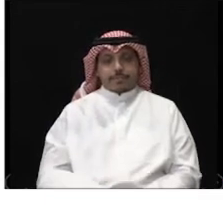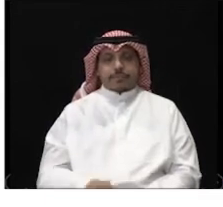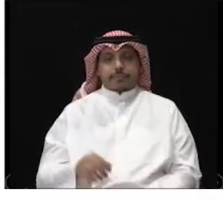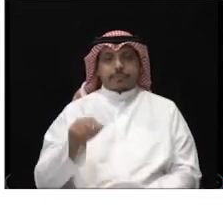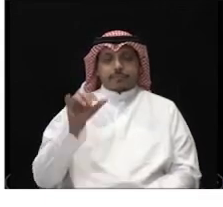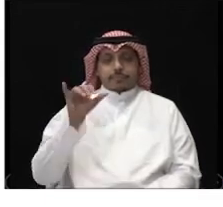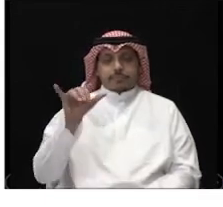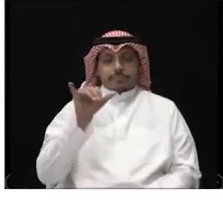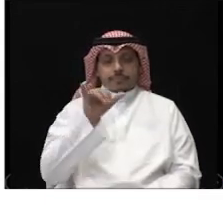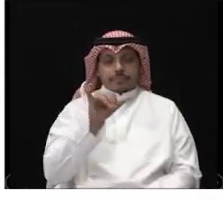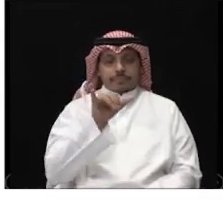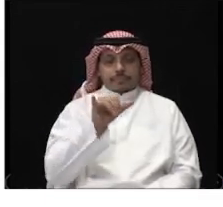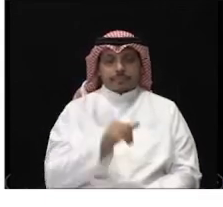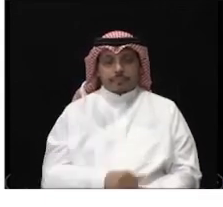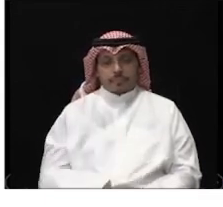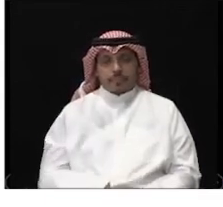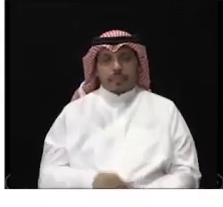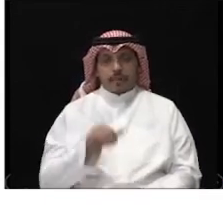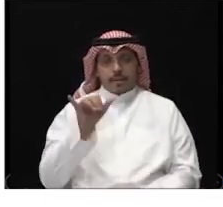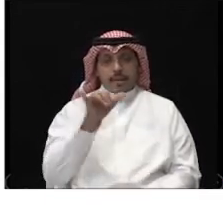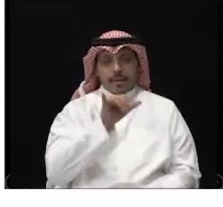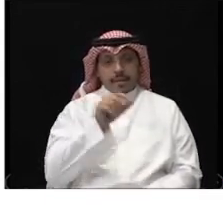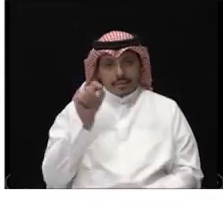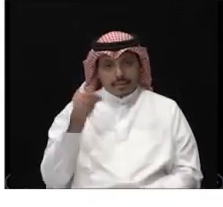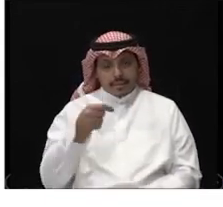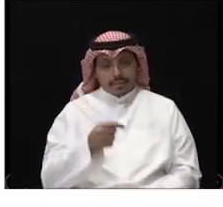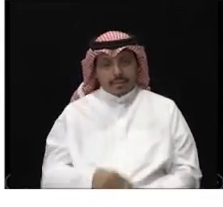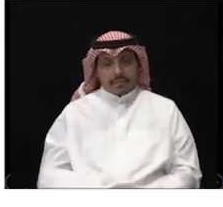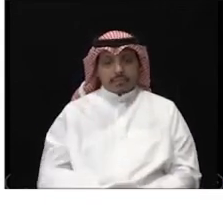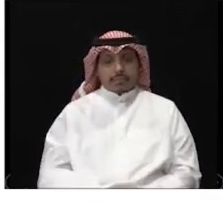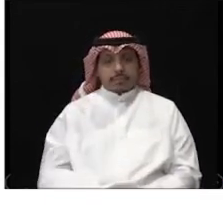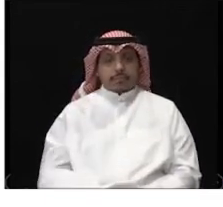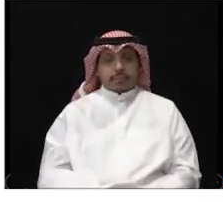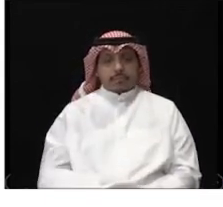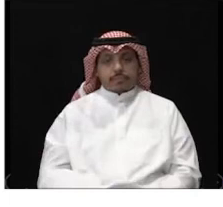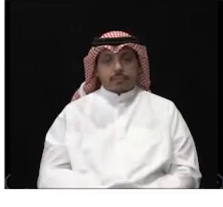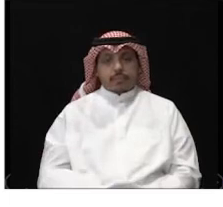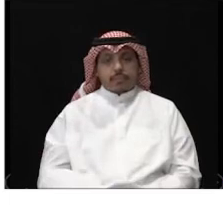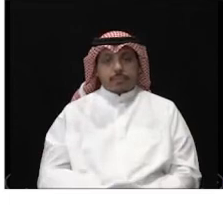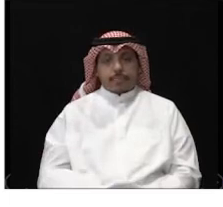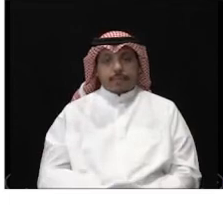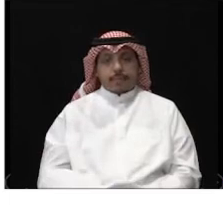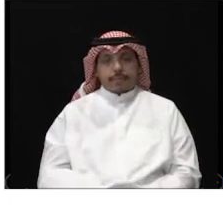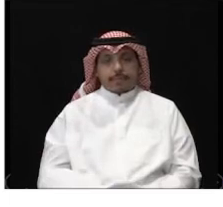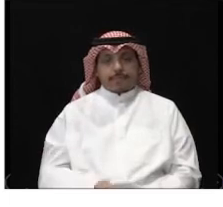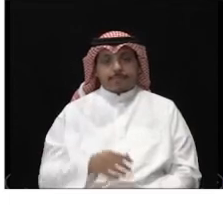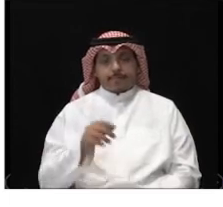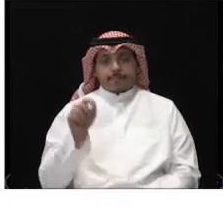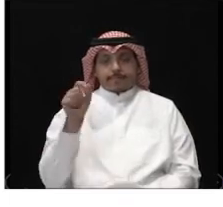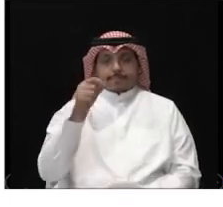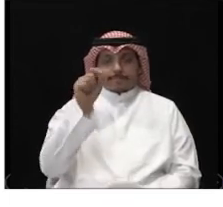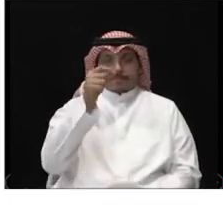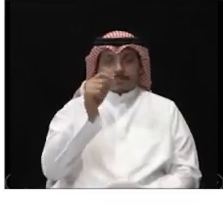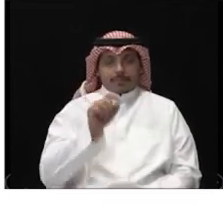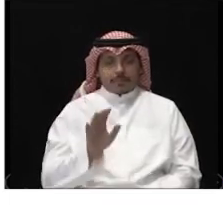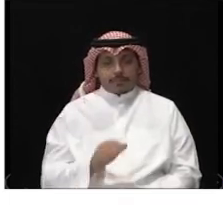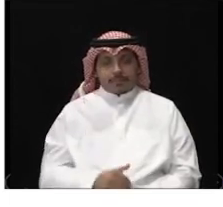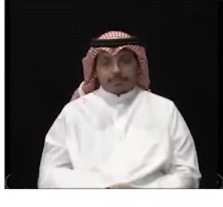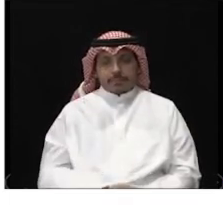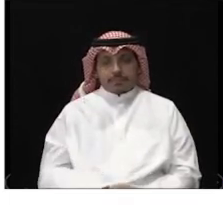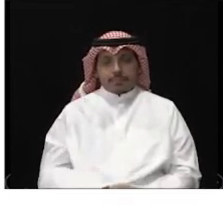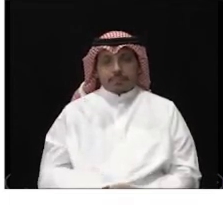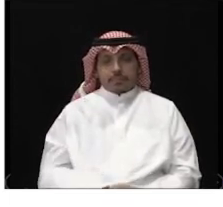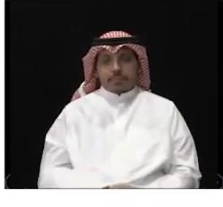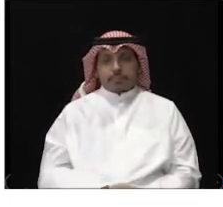ممتاز. يي، لاحظ هنا مد بالياء، هذا حرف الياء وليس عليه حركة، وقبله حرف مكسور حتى لو كان حرف